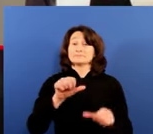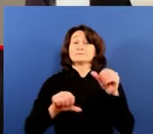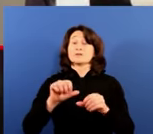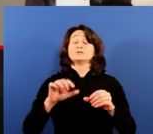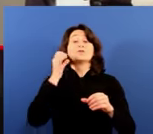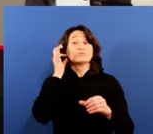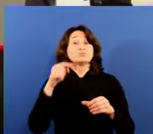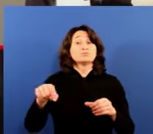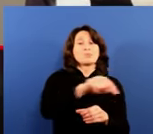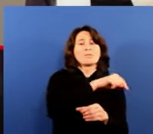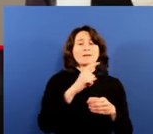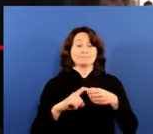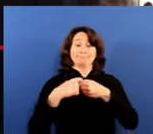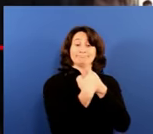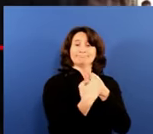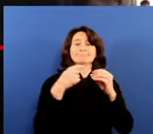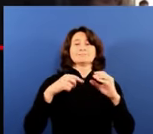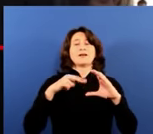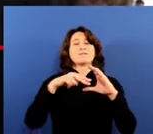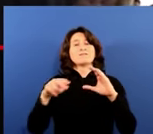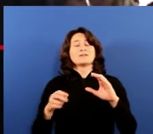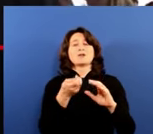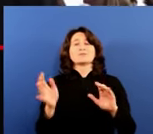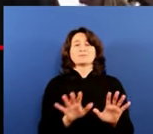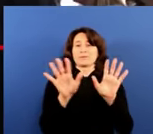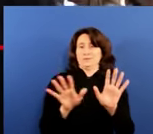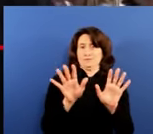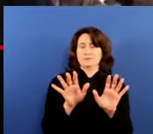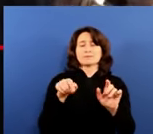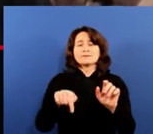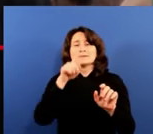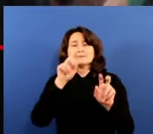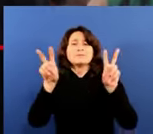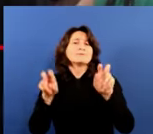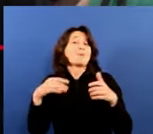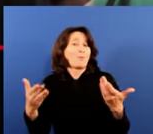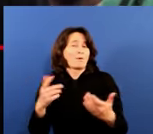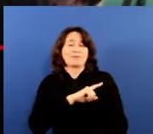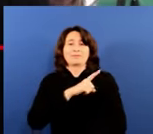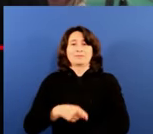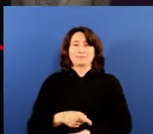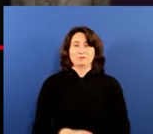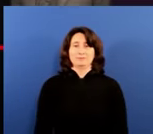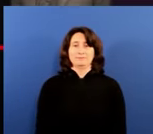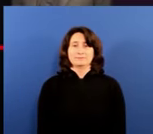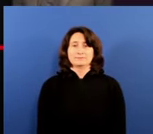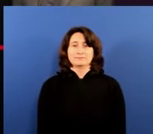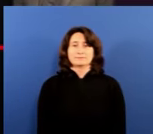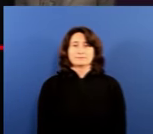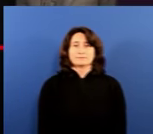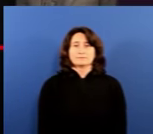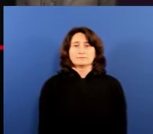dugu eta hurbildu ahal izango gara elkarteen ohiko lanera. Inaugurazio ekitaldian Bizkaiko Aldun Nagusiak Jose Luis